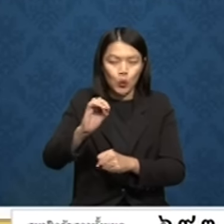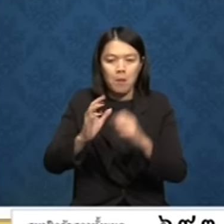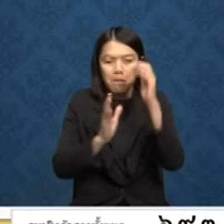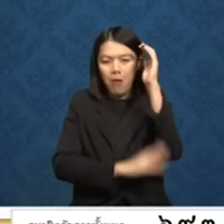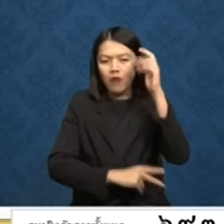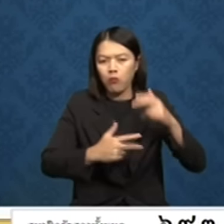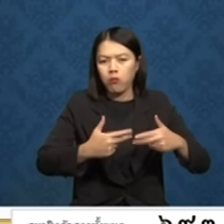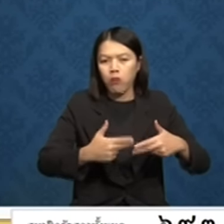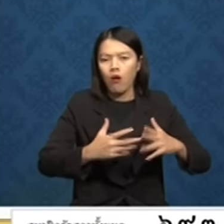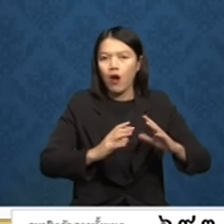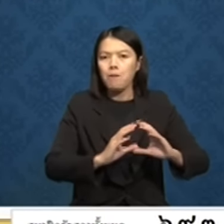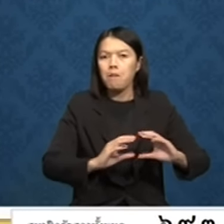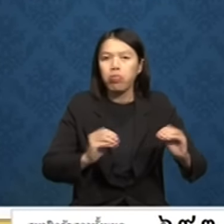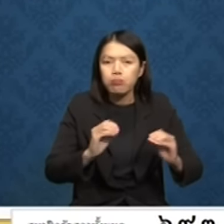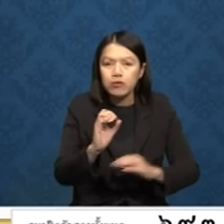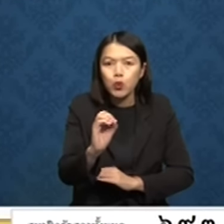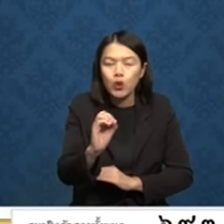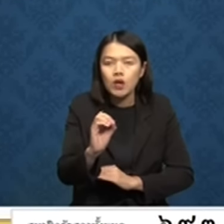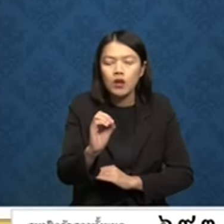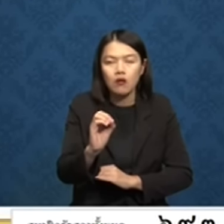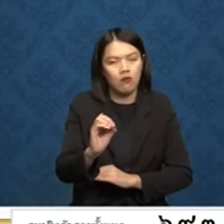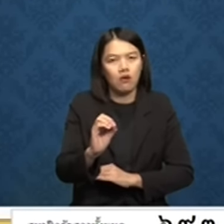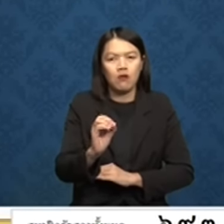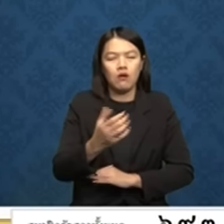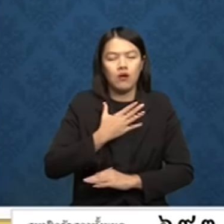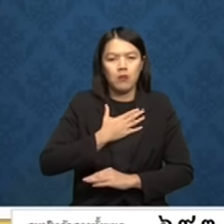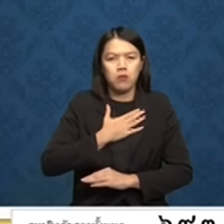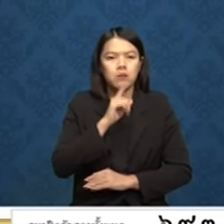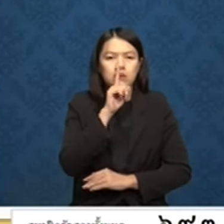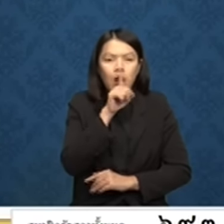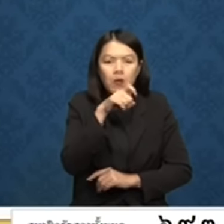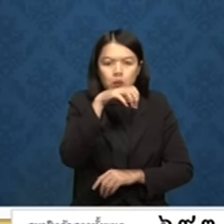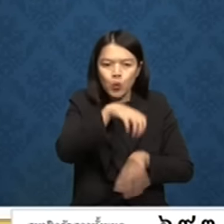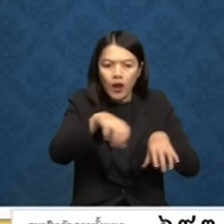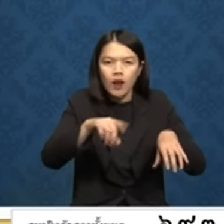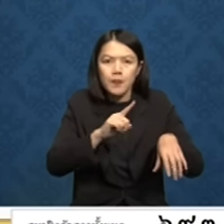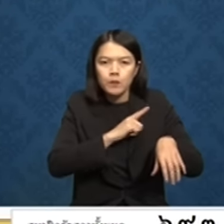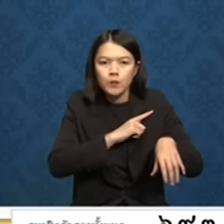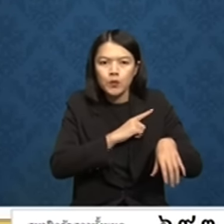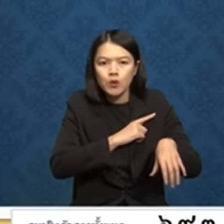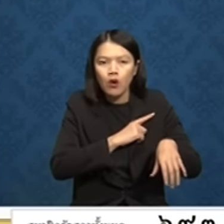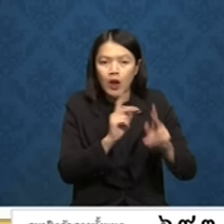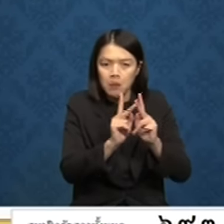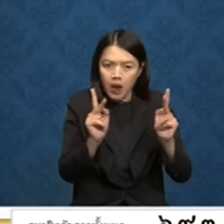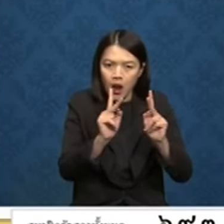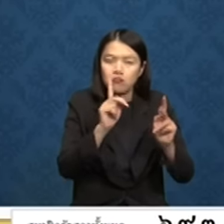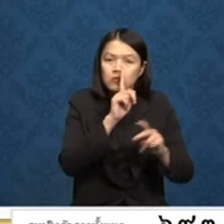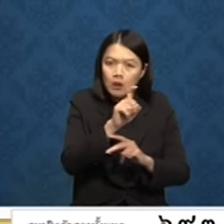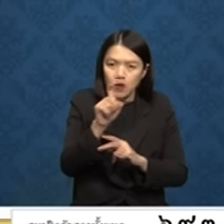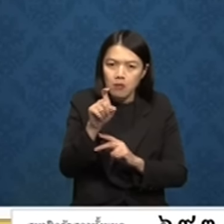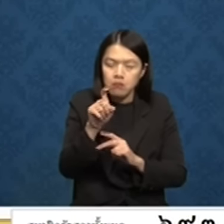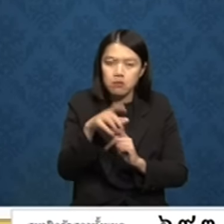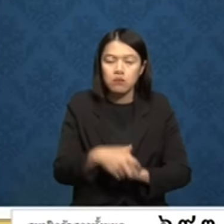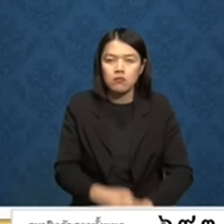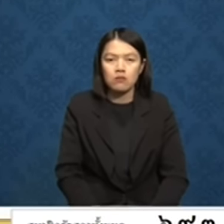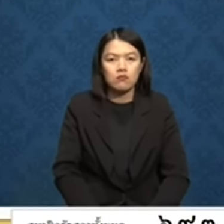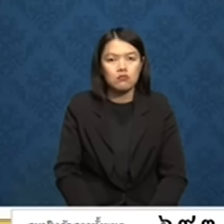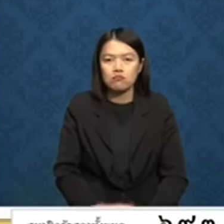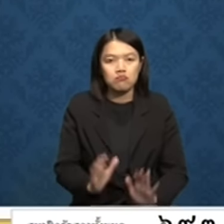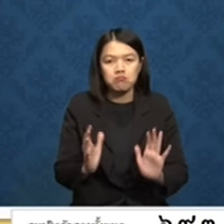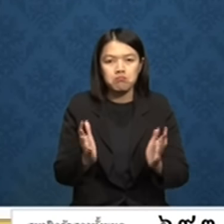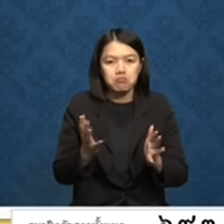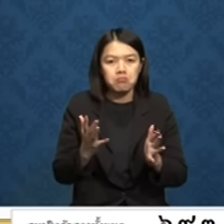ภาคใต้จะเป็น0แต่ท่านประธานเชื่อไหมครับผมพยายามสอบถามหน่วยงานที่เกี่ยวข้องในกรรมาธิการต่างๆนี่นะครับไม่